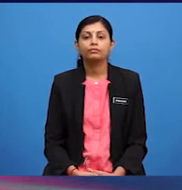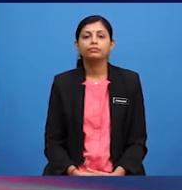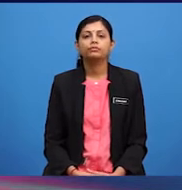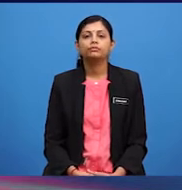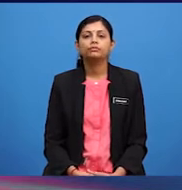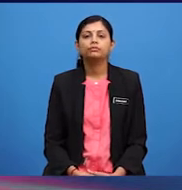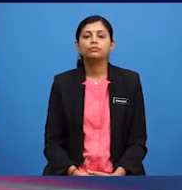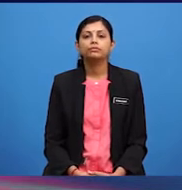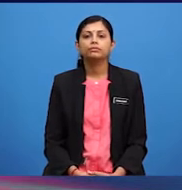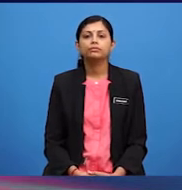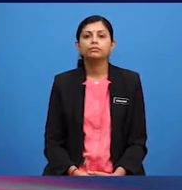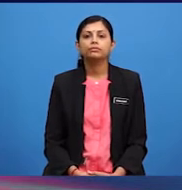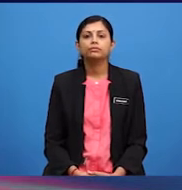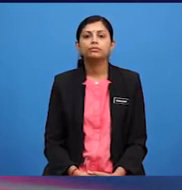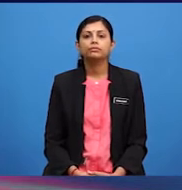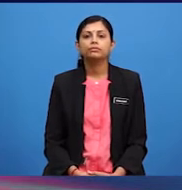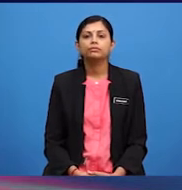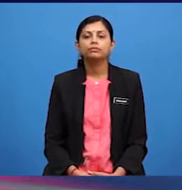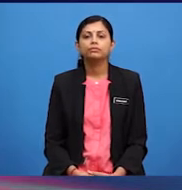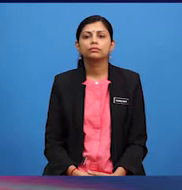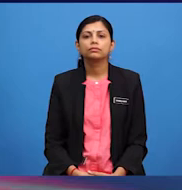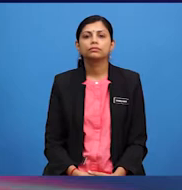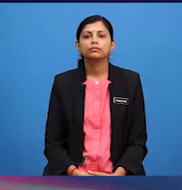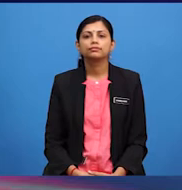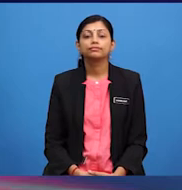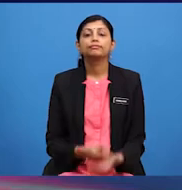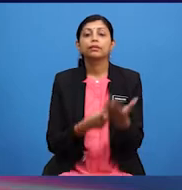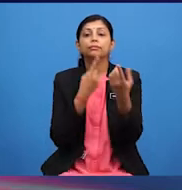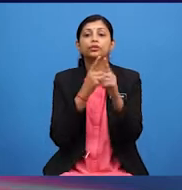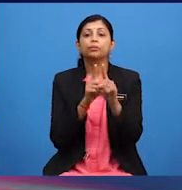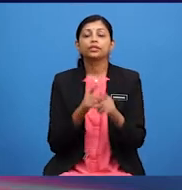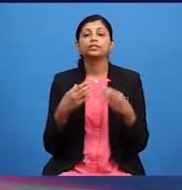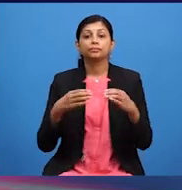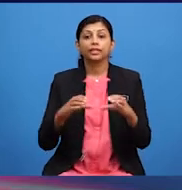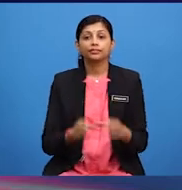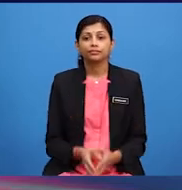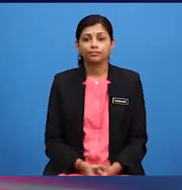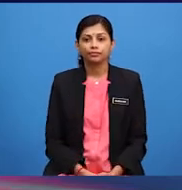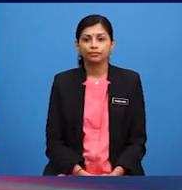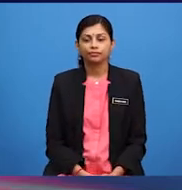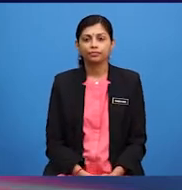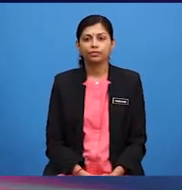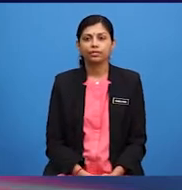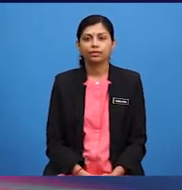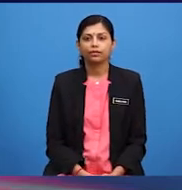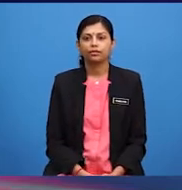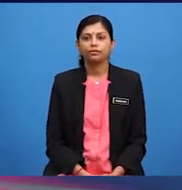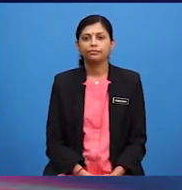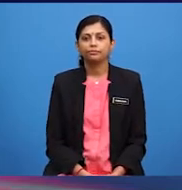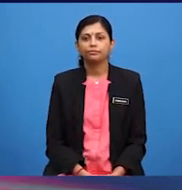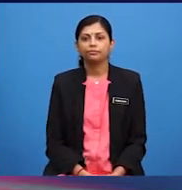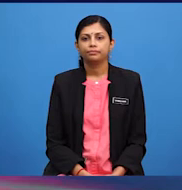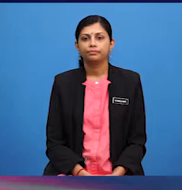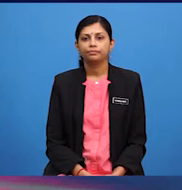contengan dan D. lakaran penerokaan. Macam mana murid-murid? Adakah